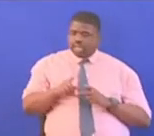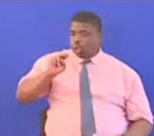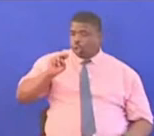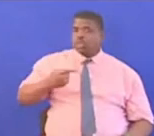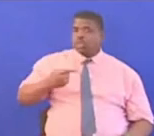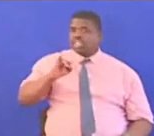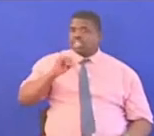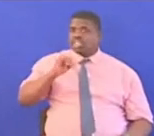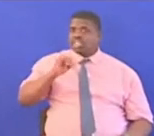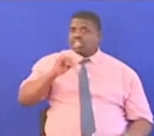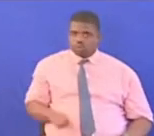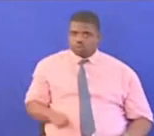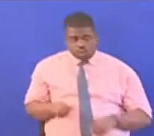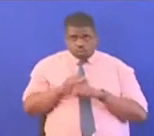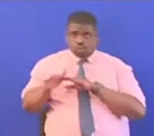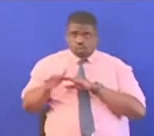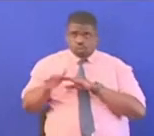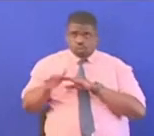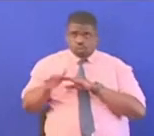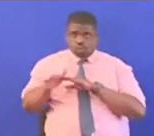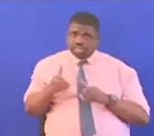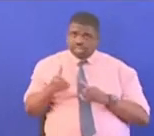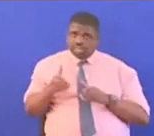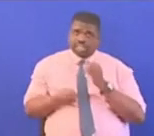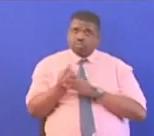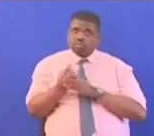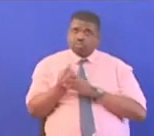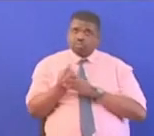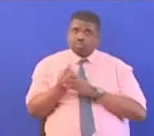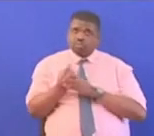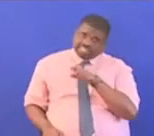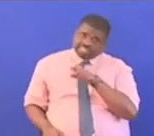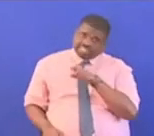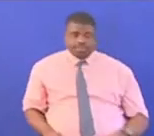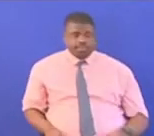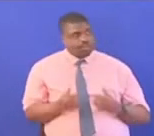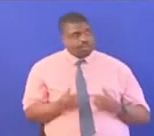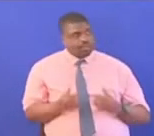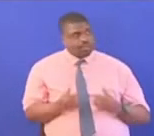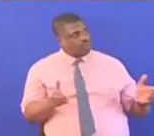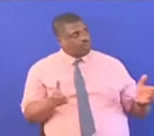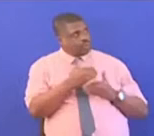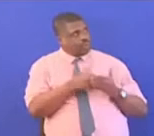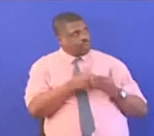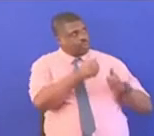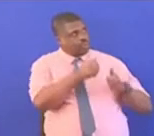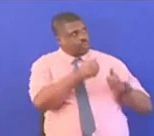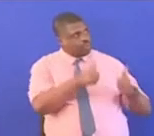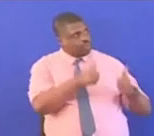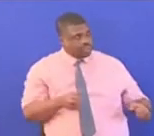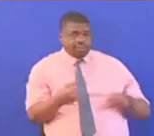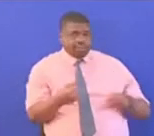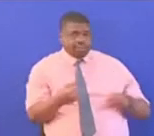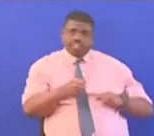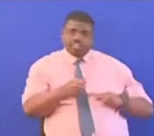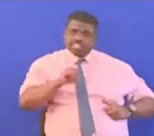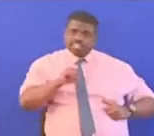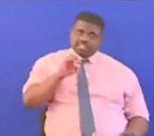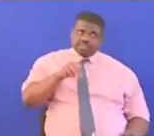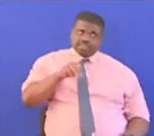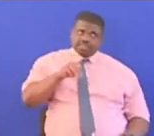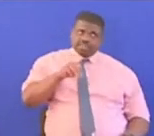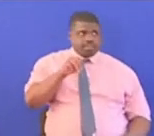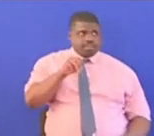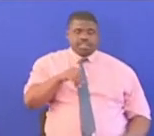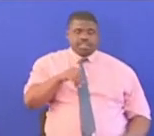Control Area. Na nikueleze Mheshimiwa Speaker, athari inayojitokeza ni hii. Ni dhahiri kwamba maeneo niliyataja yanafanya Simanjiro kwa ujumla kuwa